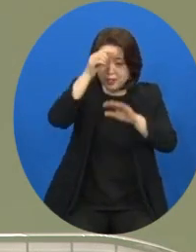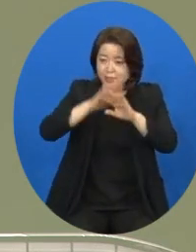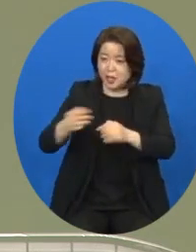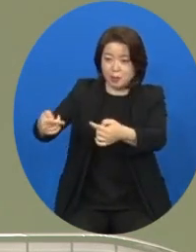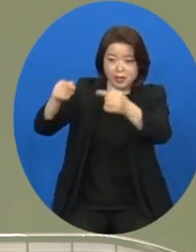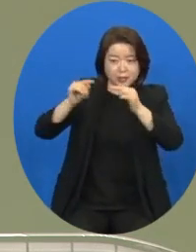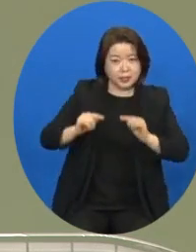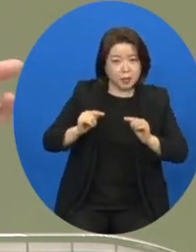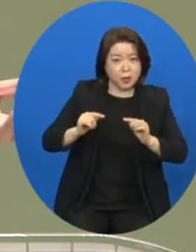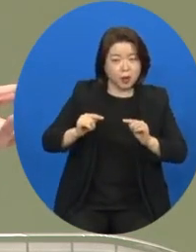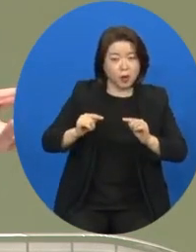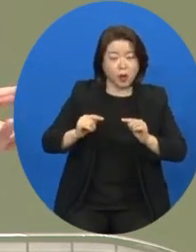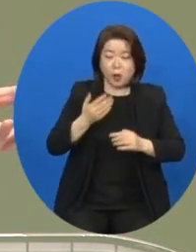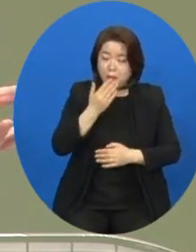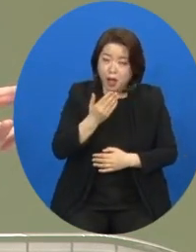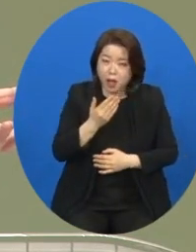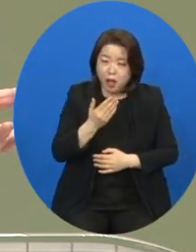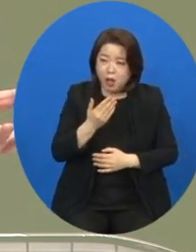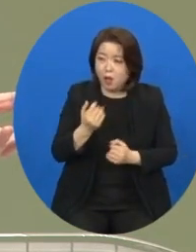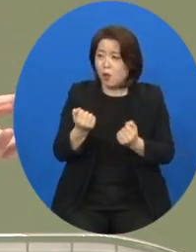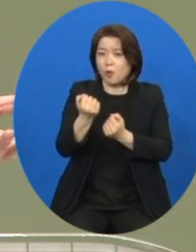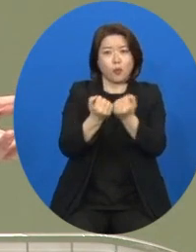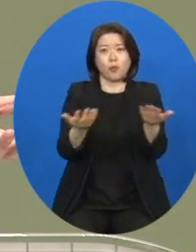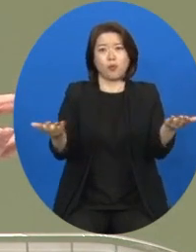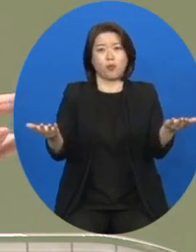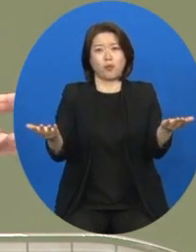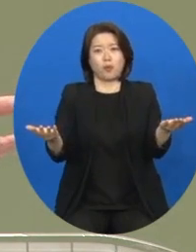예배드리는 것을 설명할 방법이 없잖아요.